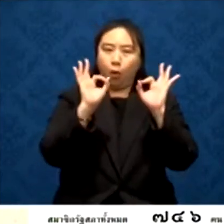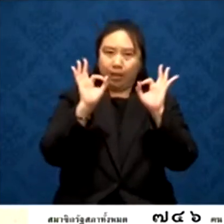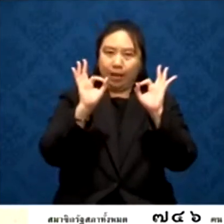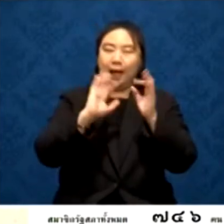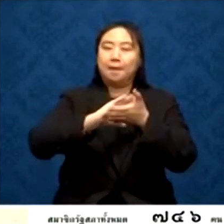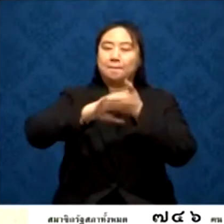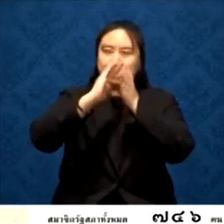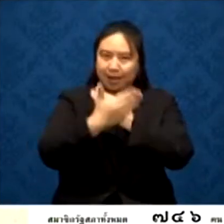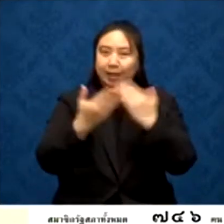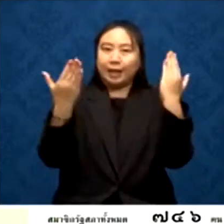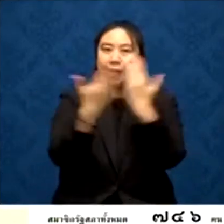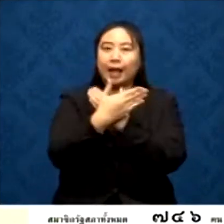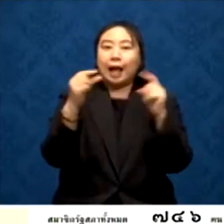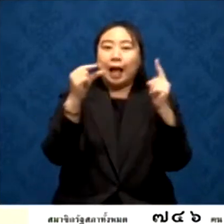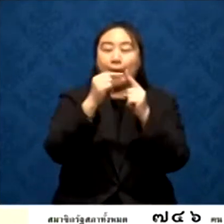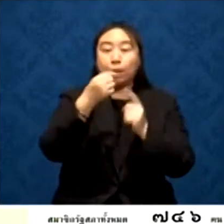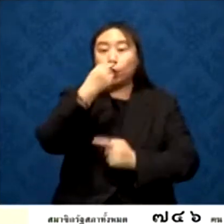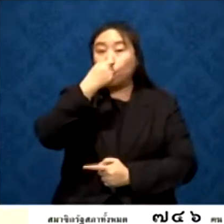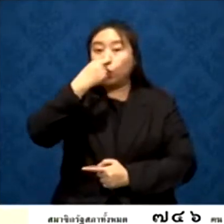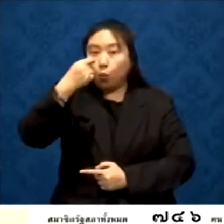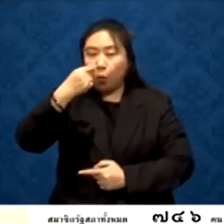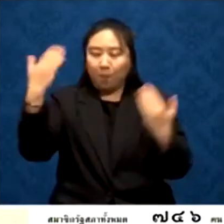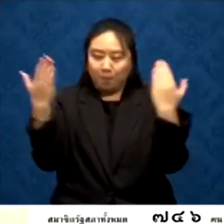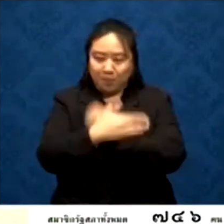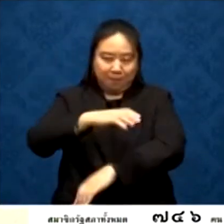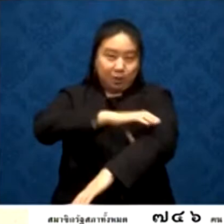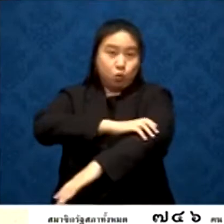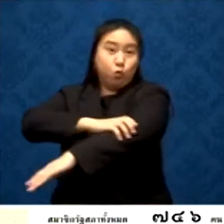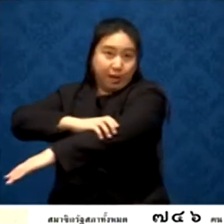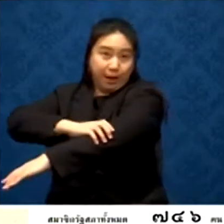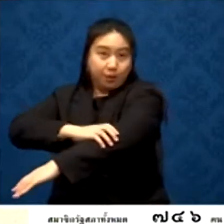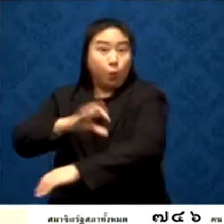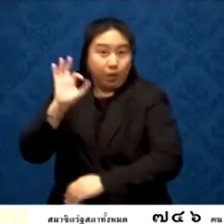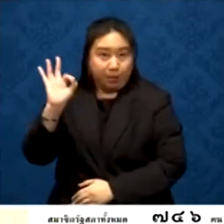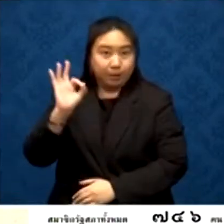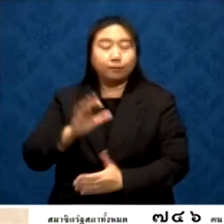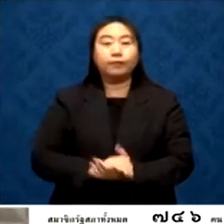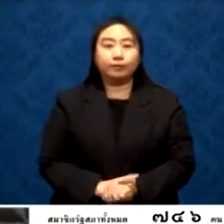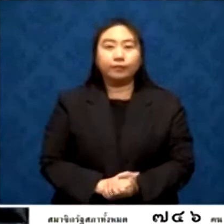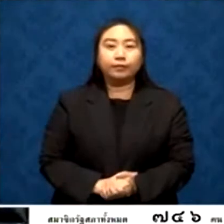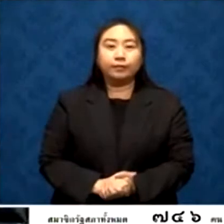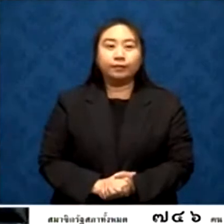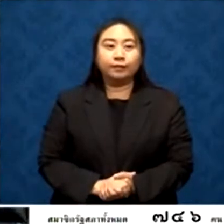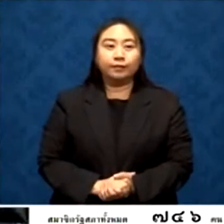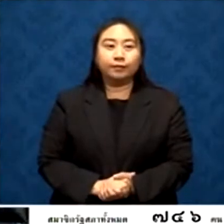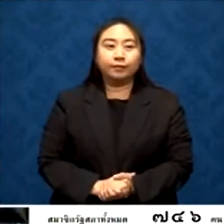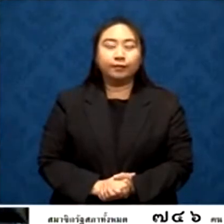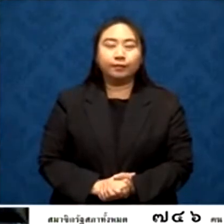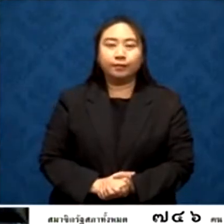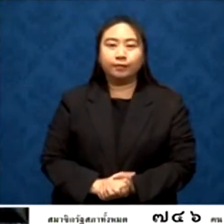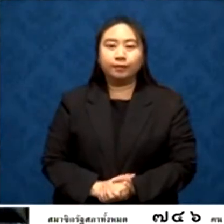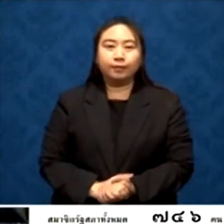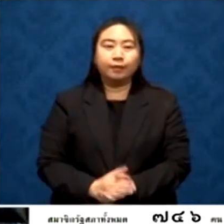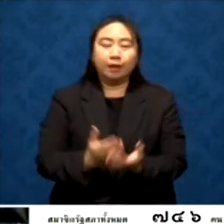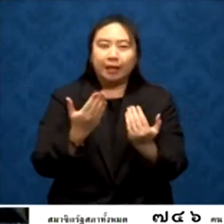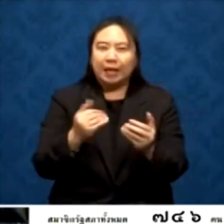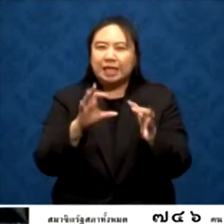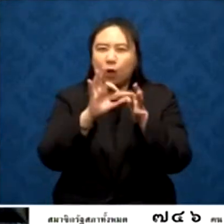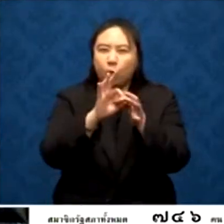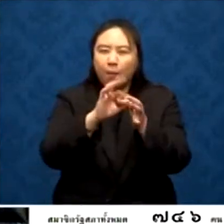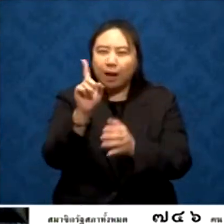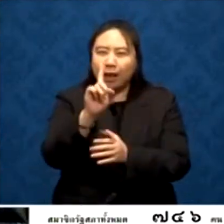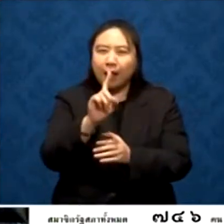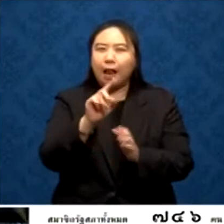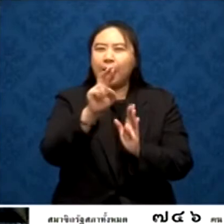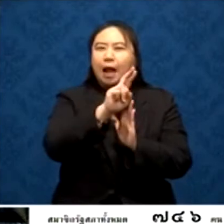กันฮะพอใจนะครับ ครับเจอต่อครับ การขู่เข็นเรื่องระบบตั๋วทำให้เกิด